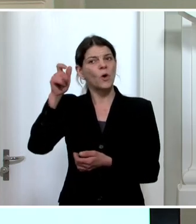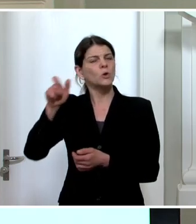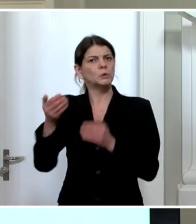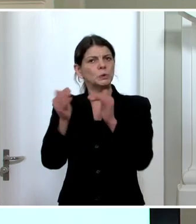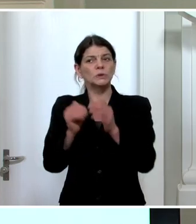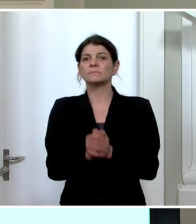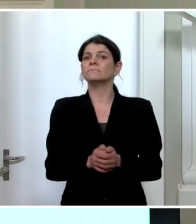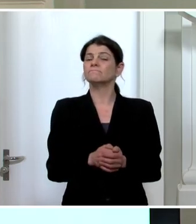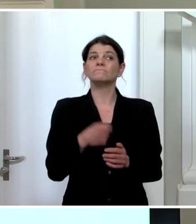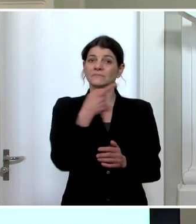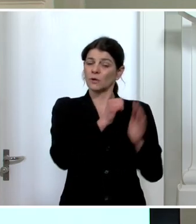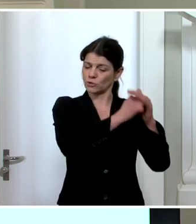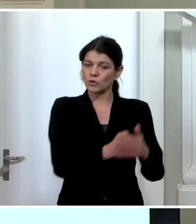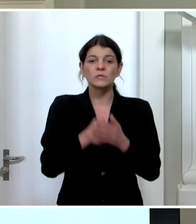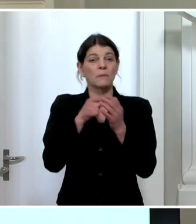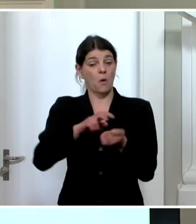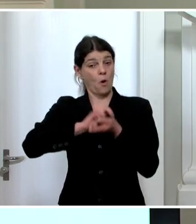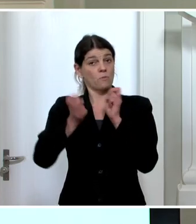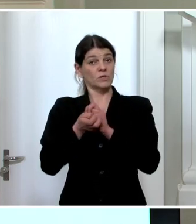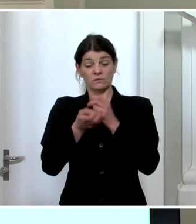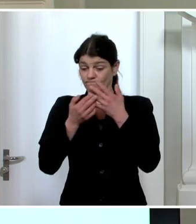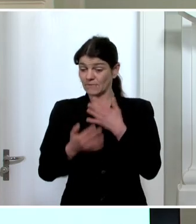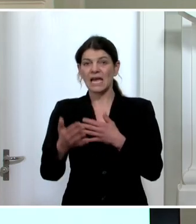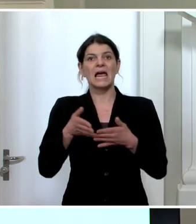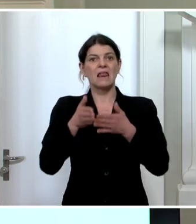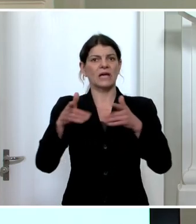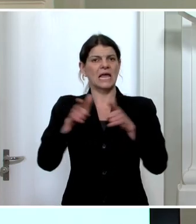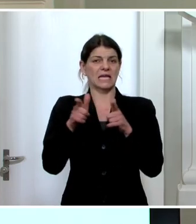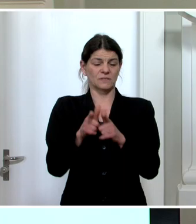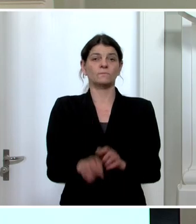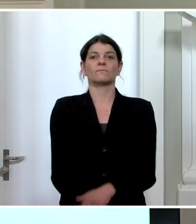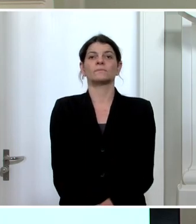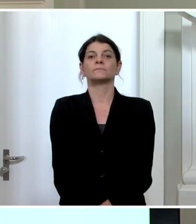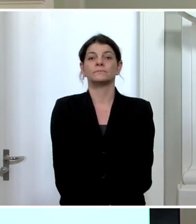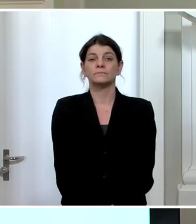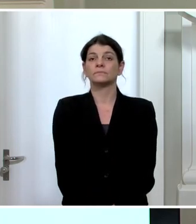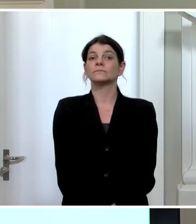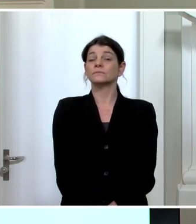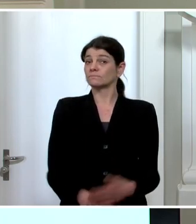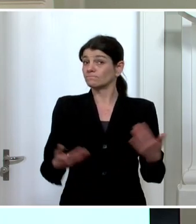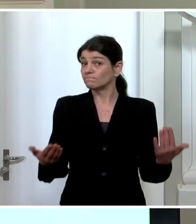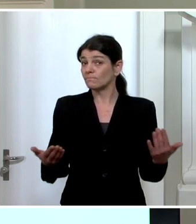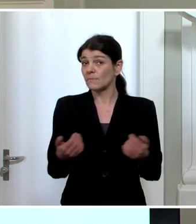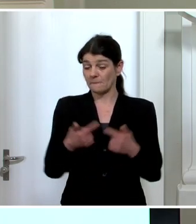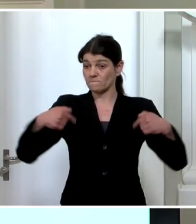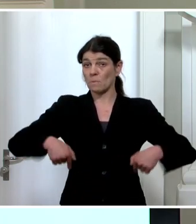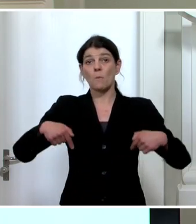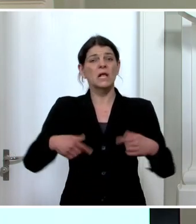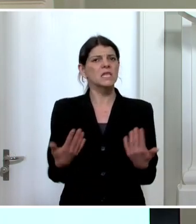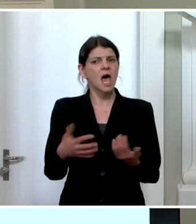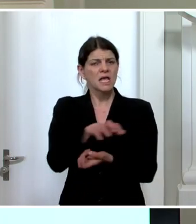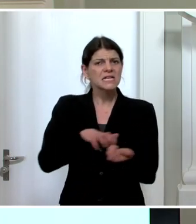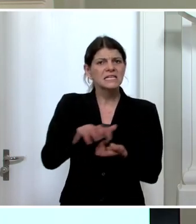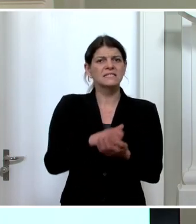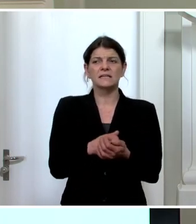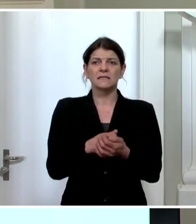der Formulierung und Umsetzung allfälliger Hilfeleistungsgesuche. Da in der gegenwärtigen Krise